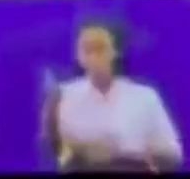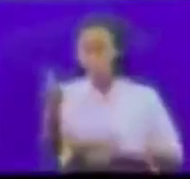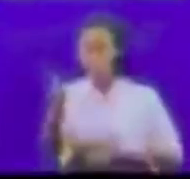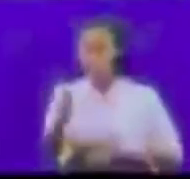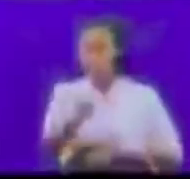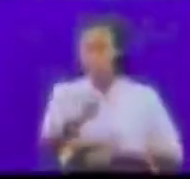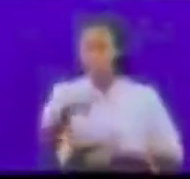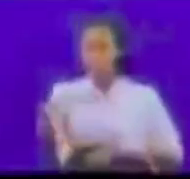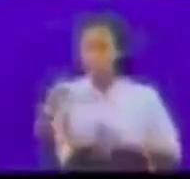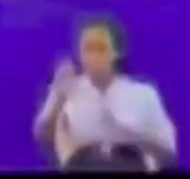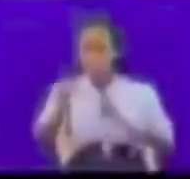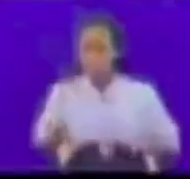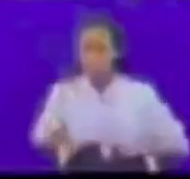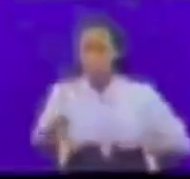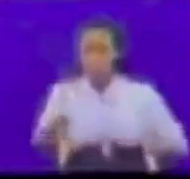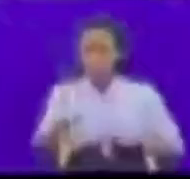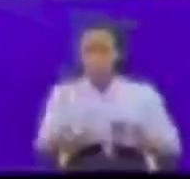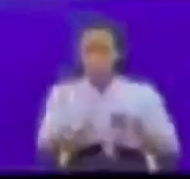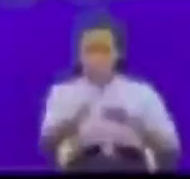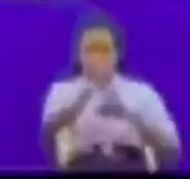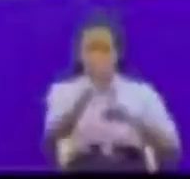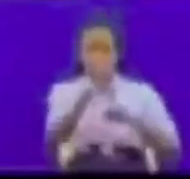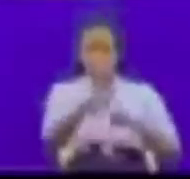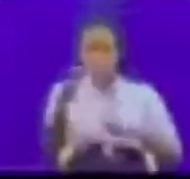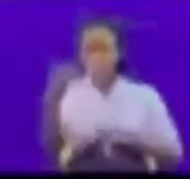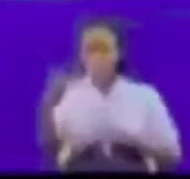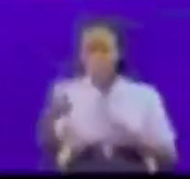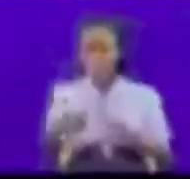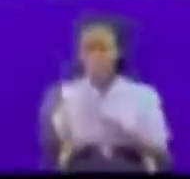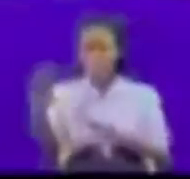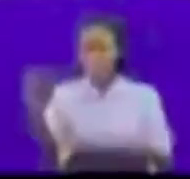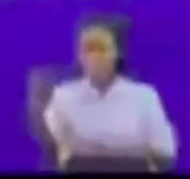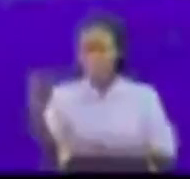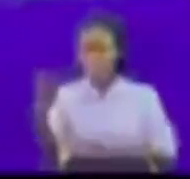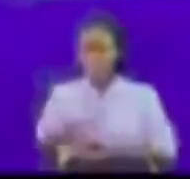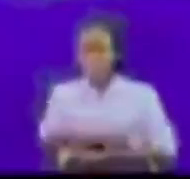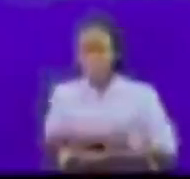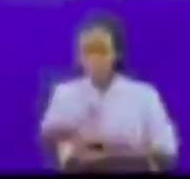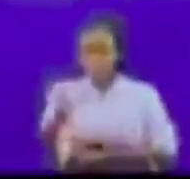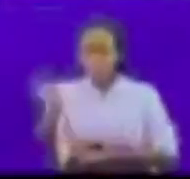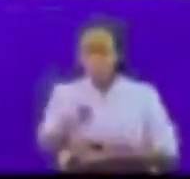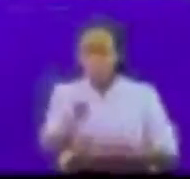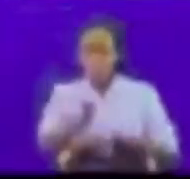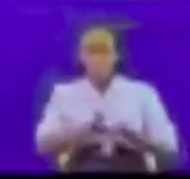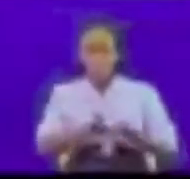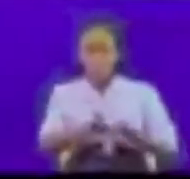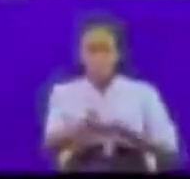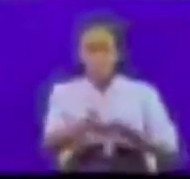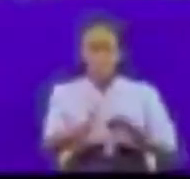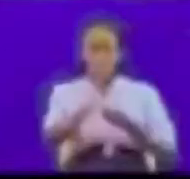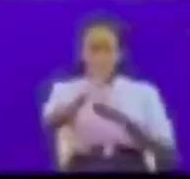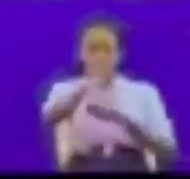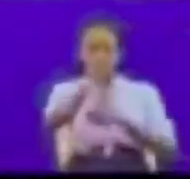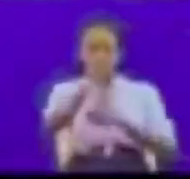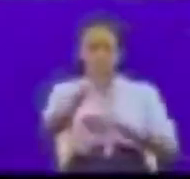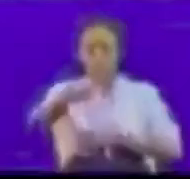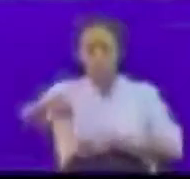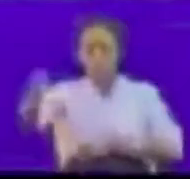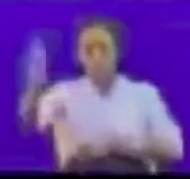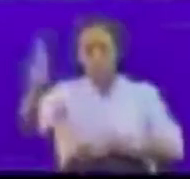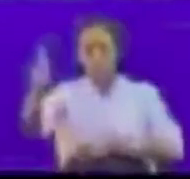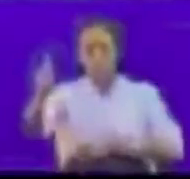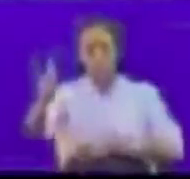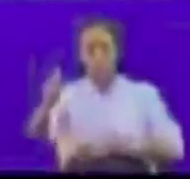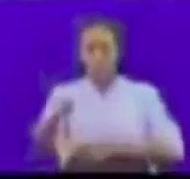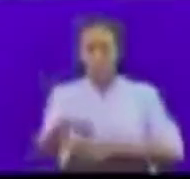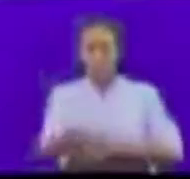wabunge 363 na wote hakuna kura ambayo iliharibika, wote wamemthibitisha ndivyo hivyo anavyoondoka